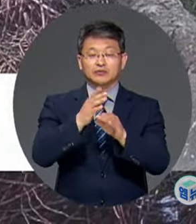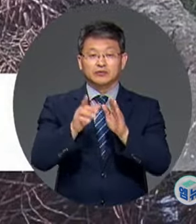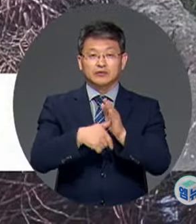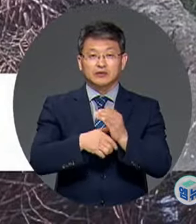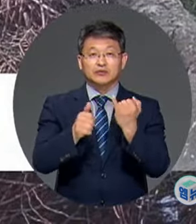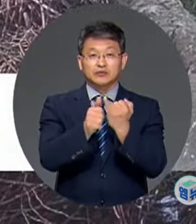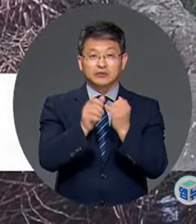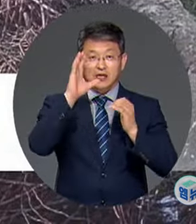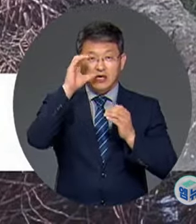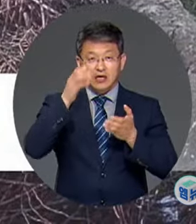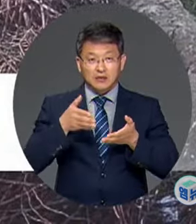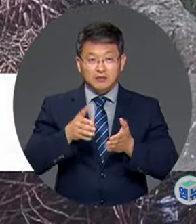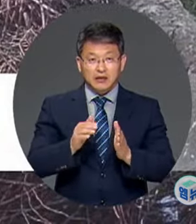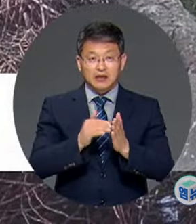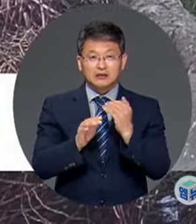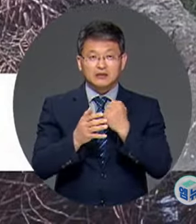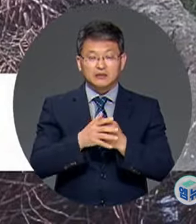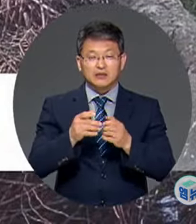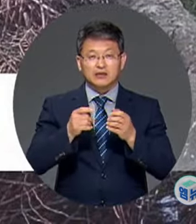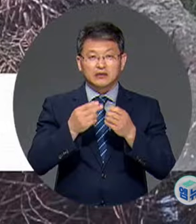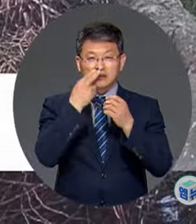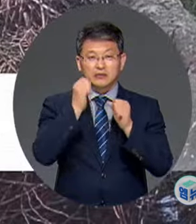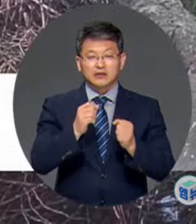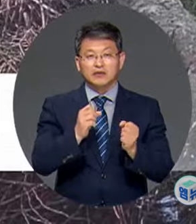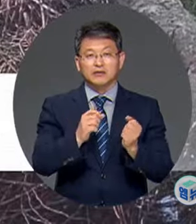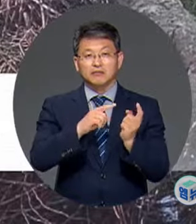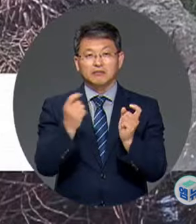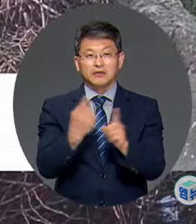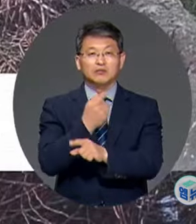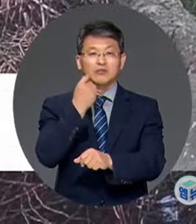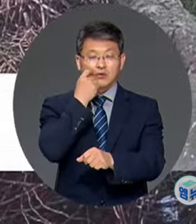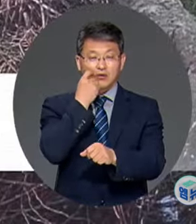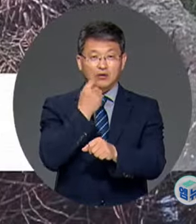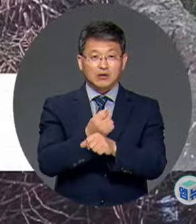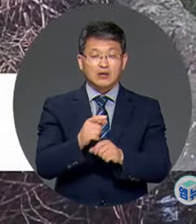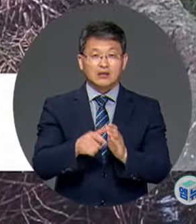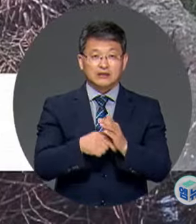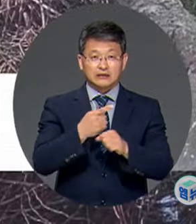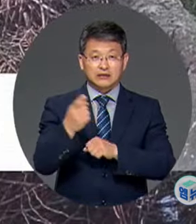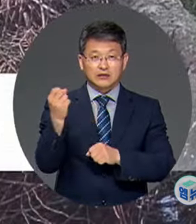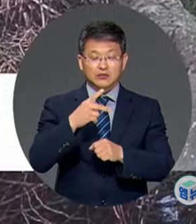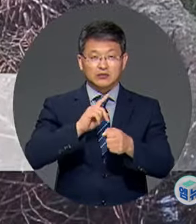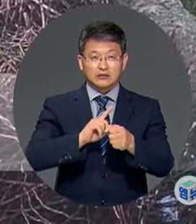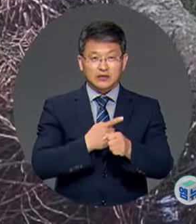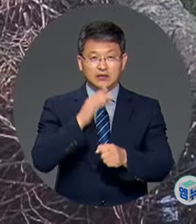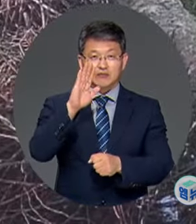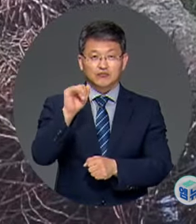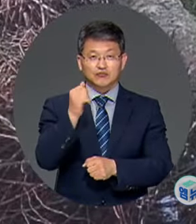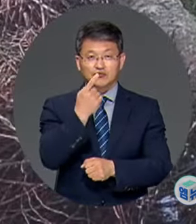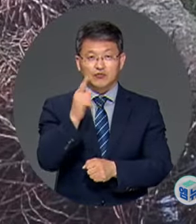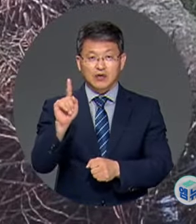부부가 알을 낳아 품었지만 부하에는 이르지 못했습니다 김해시는 내년에 다시 자연 부화를 시도할